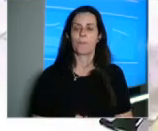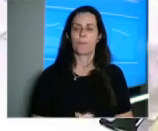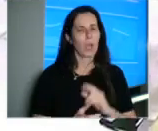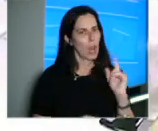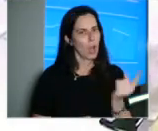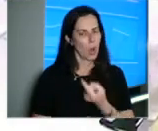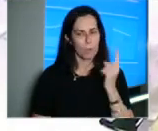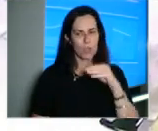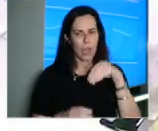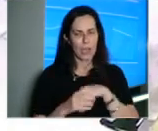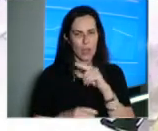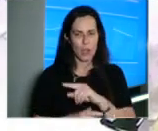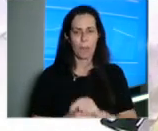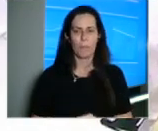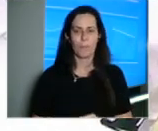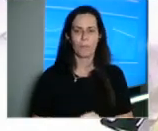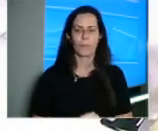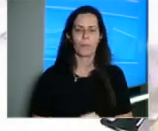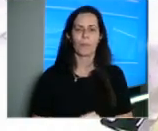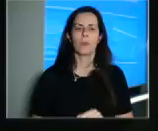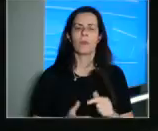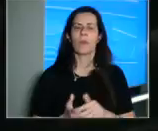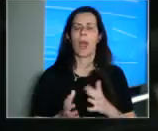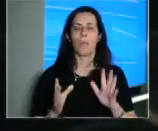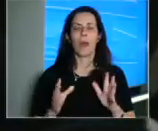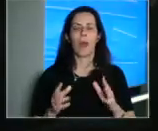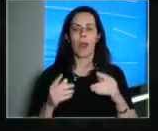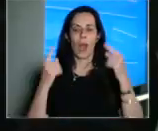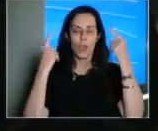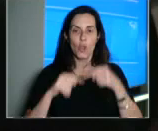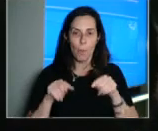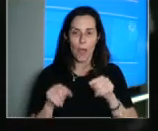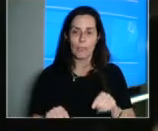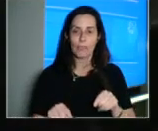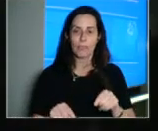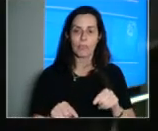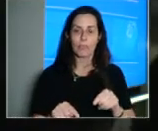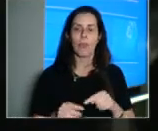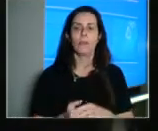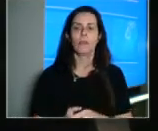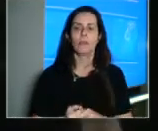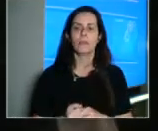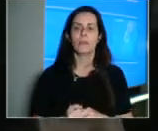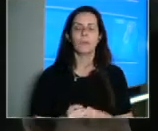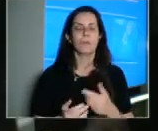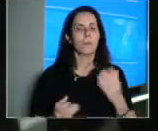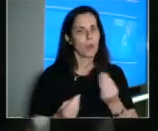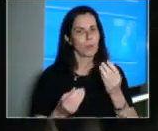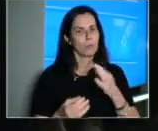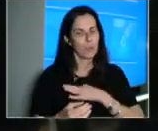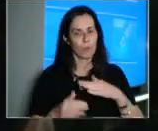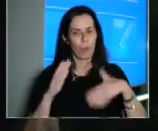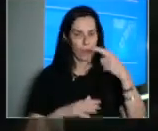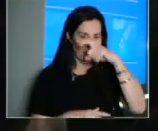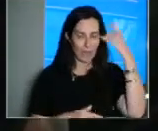ובכלל לכל מי שהיה שם, על המעלה של היום הזה, על ככה, לקחת איתנו איזשהו מטען לקיץ אחרי כל